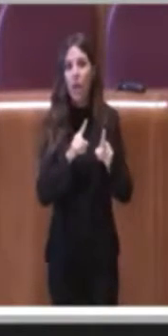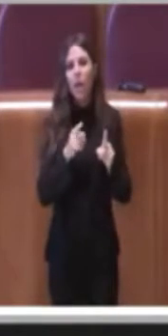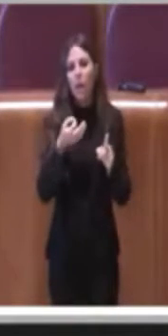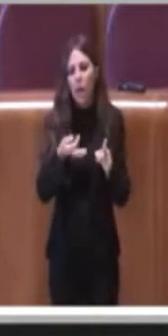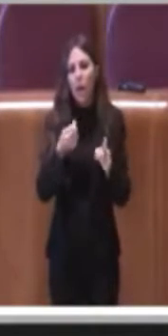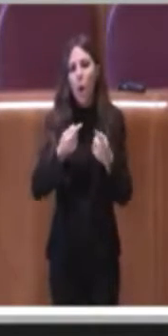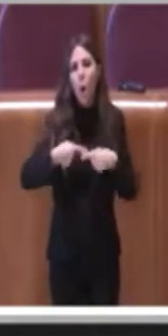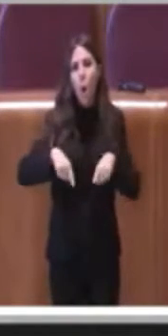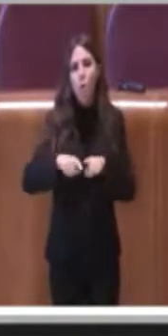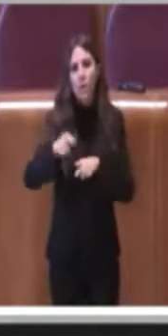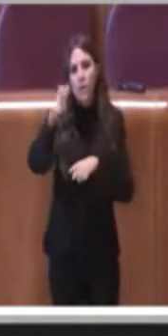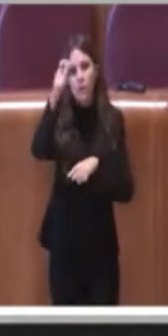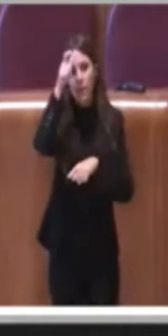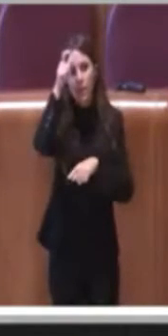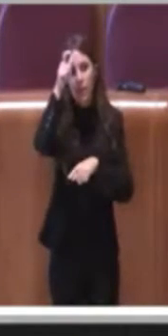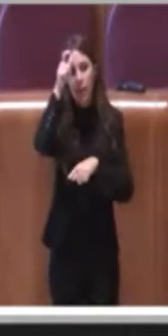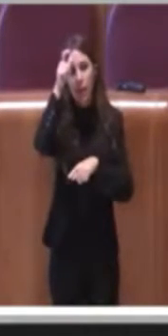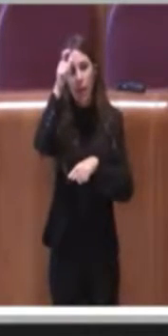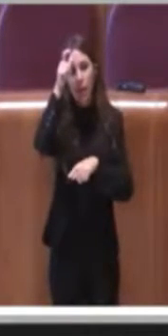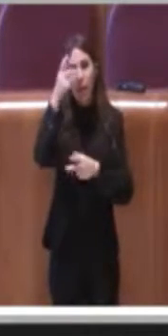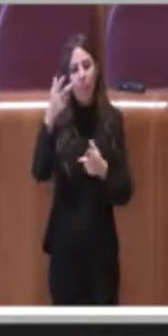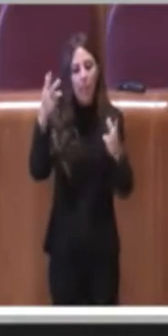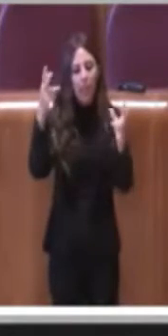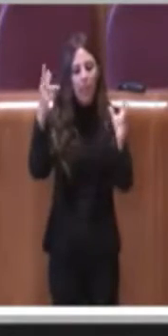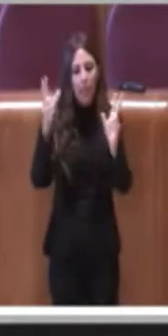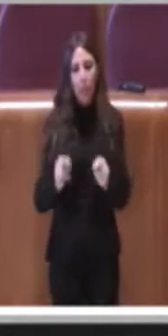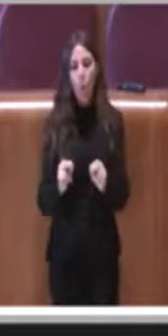di Stato, l'ennesimo tentativo di